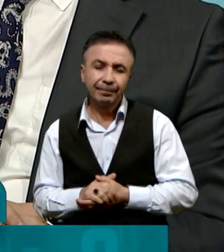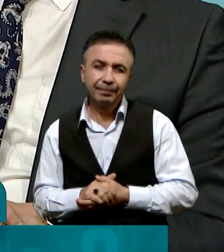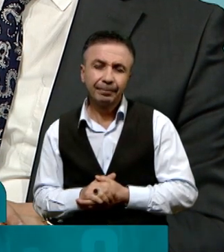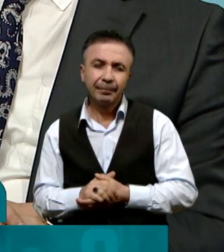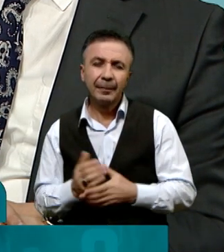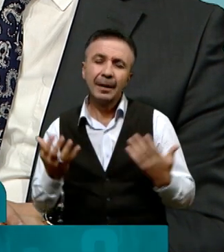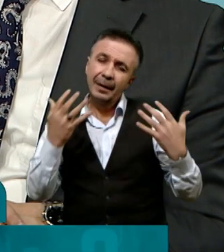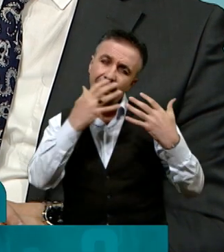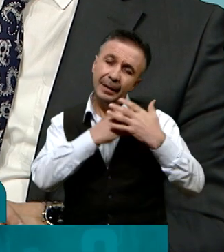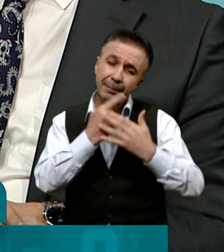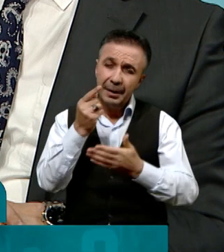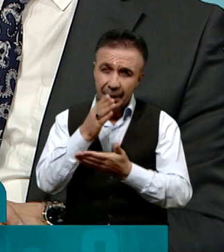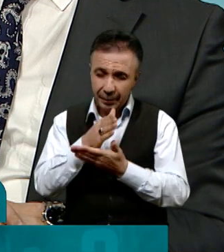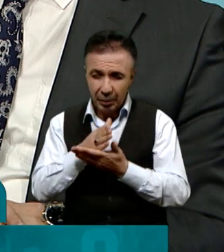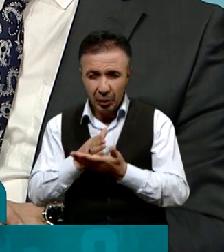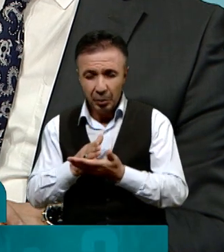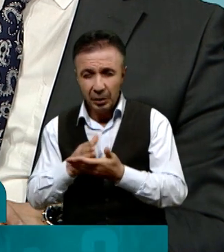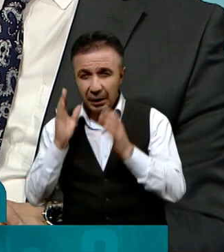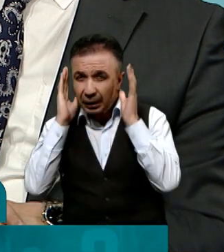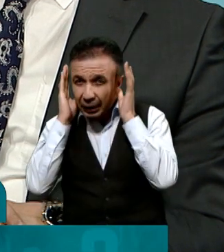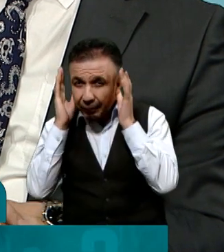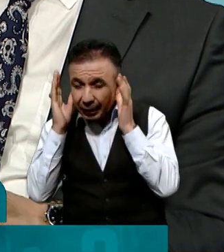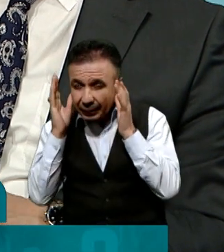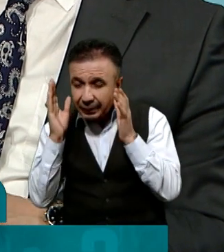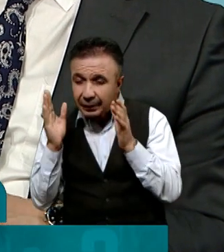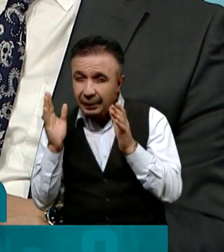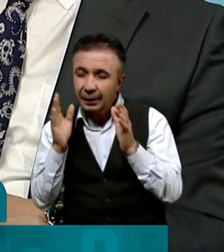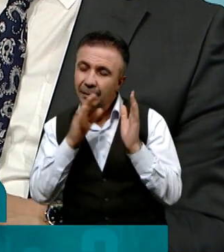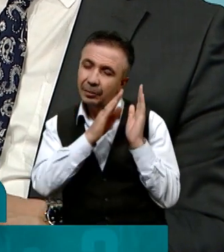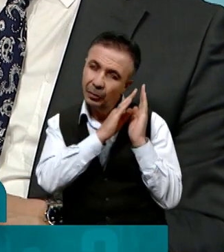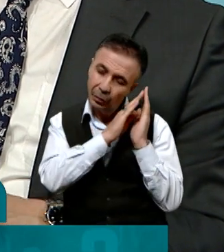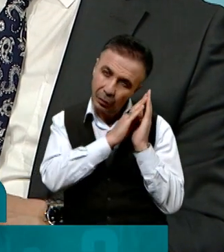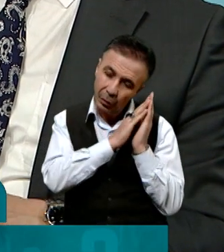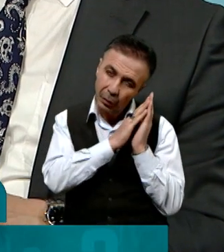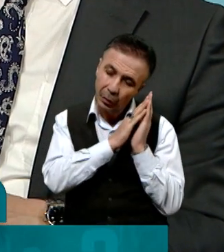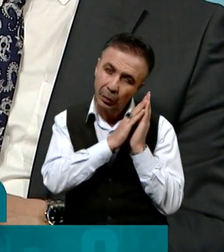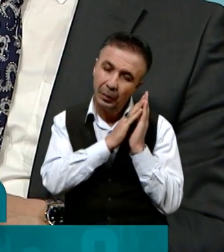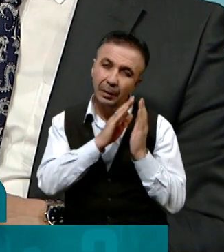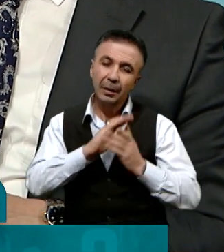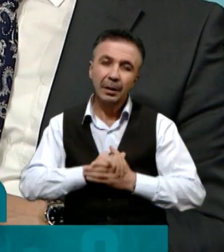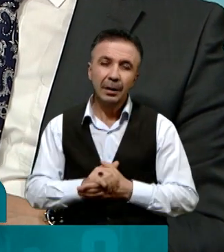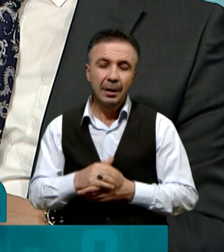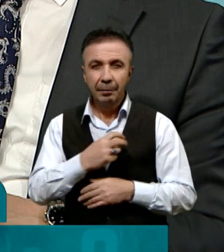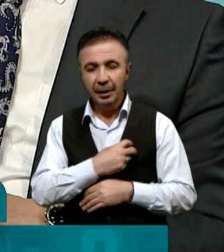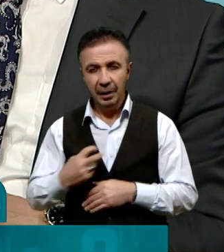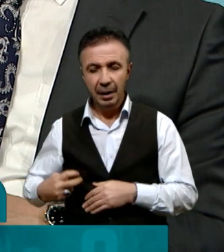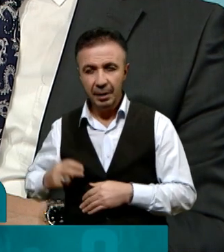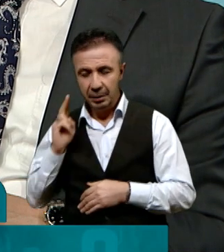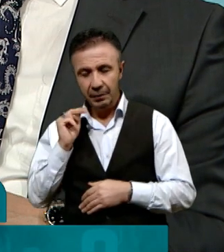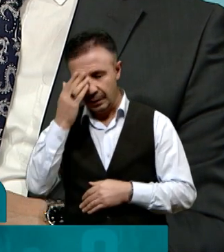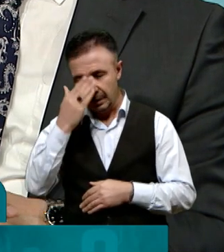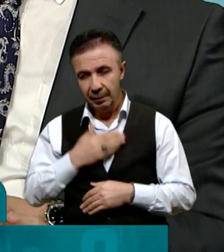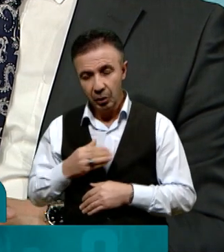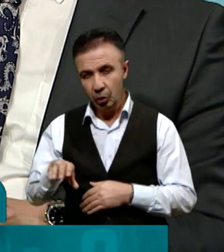bir kısmında namaz kıl. Nasıl uygulardı o? Madem onun sünneti. Onun yolundan gideceğiz. Onun yolunda gideceğiz. Onu